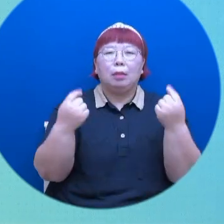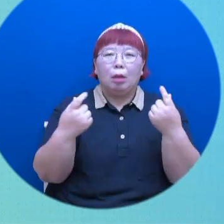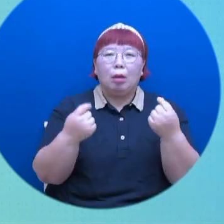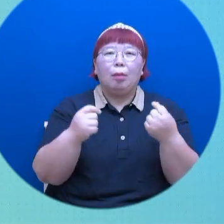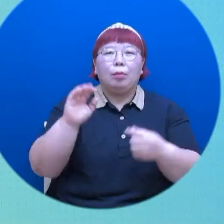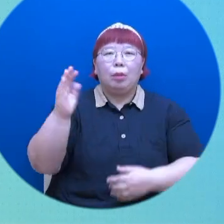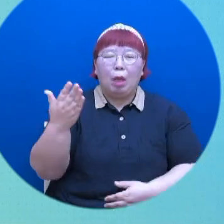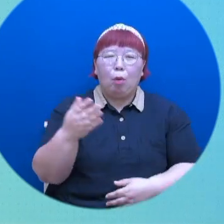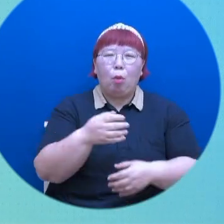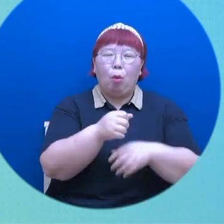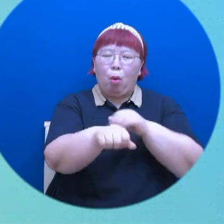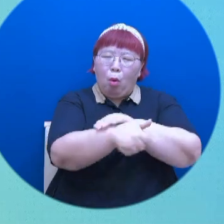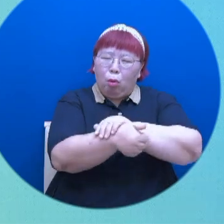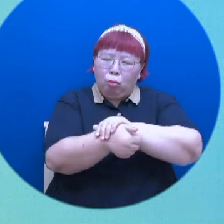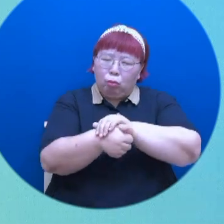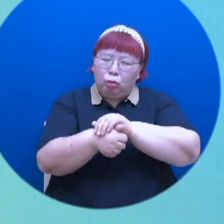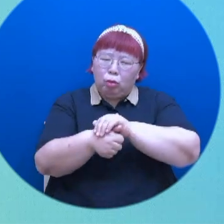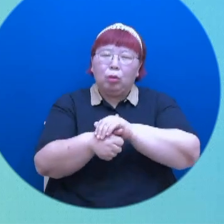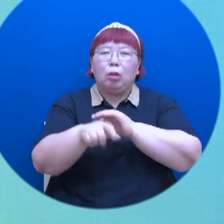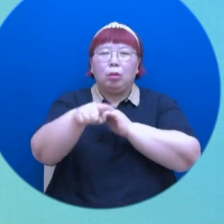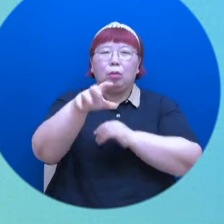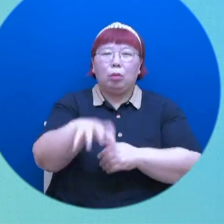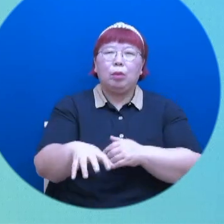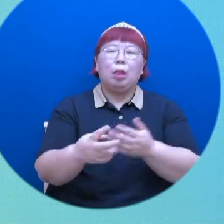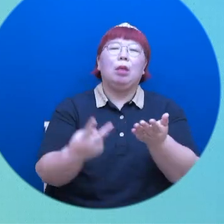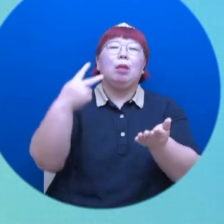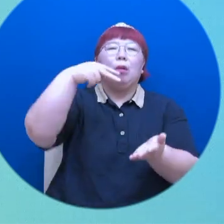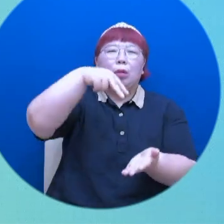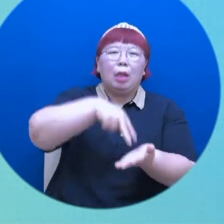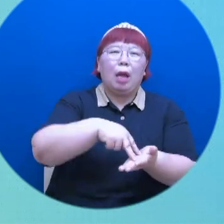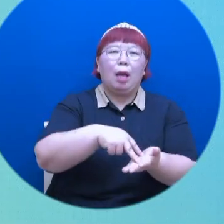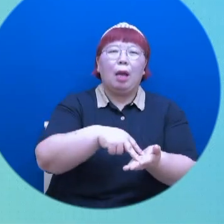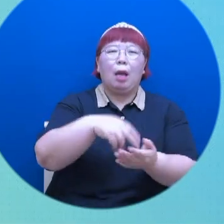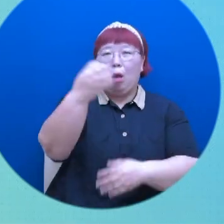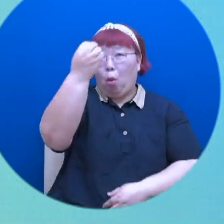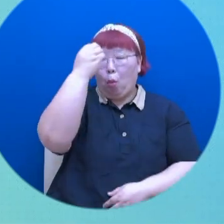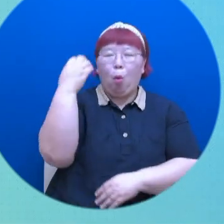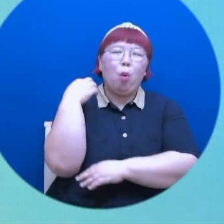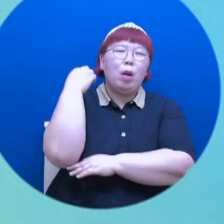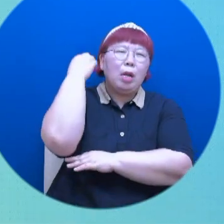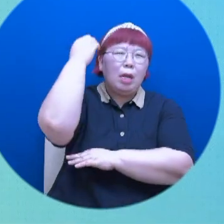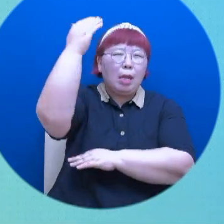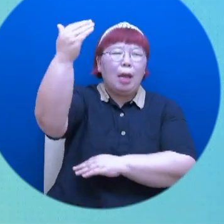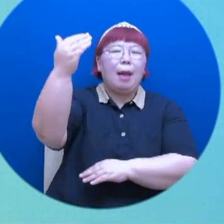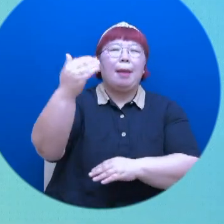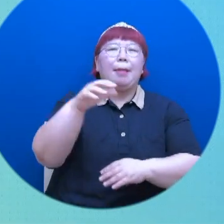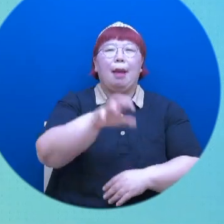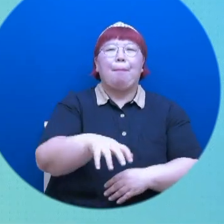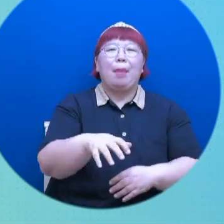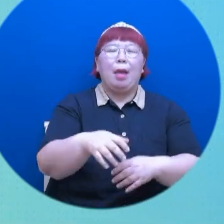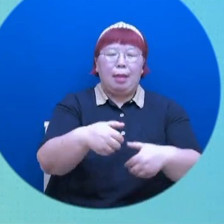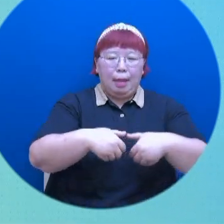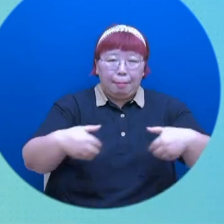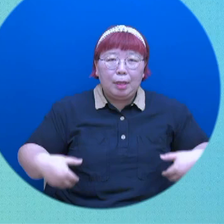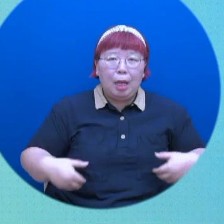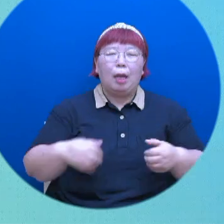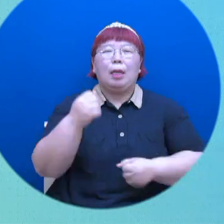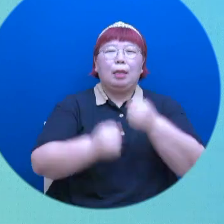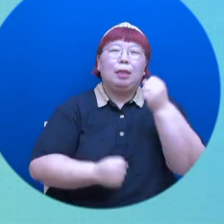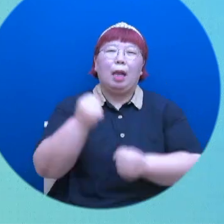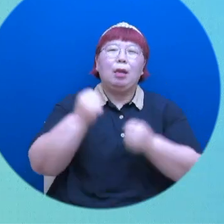움츠렸던 그 자리에서 벌떡 일어나 골리앗 앞에 담대하게 달려나가게 될